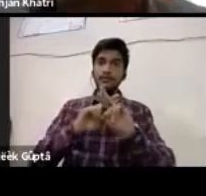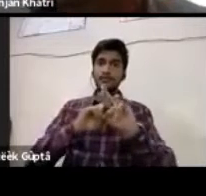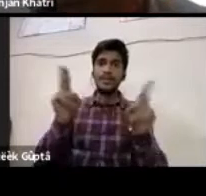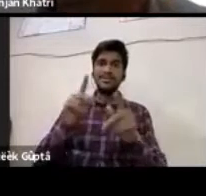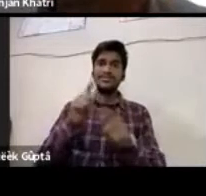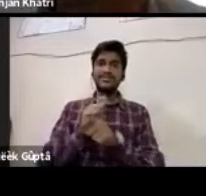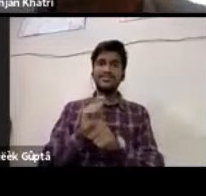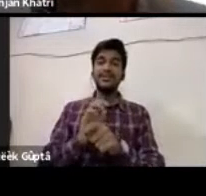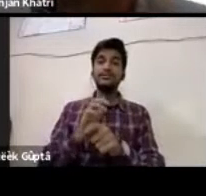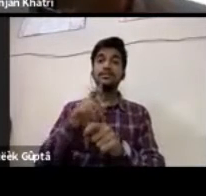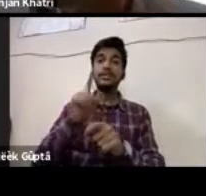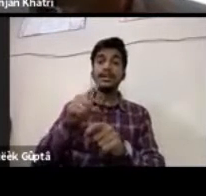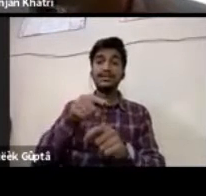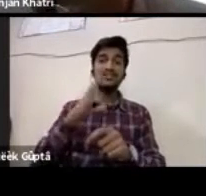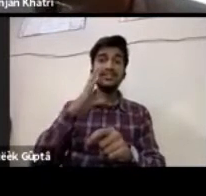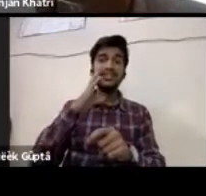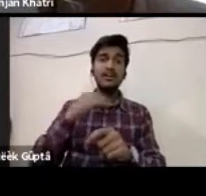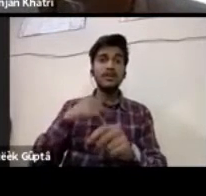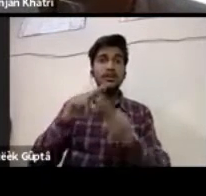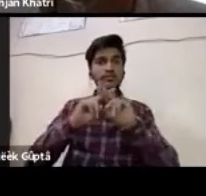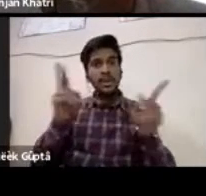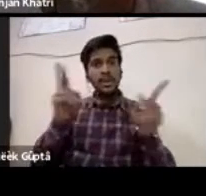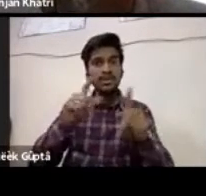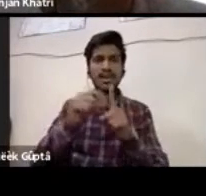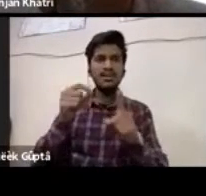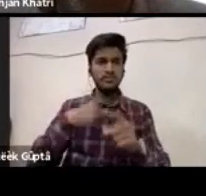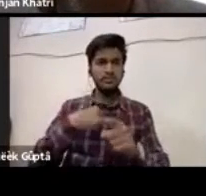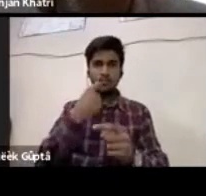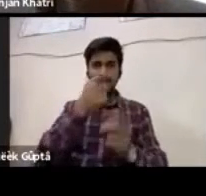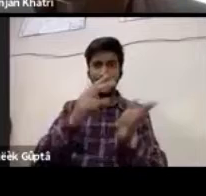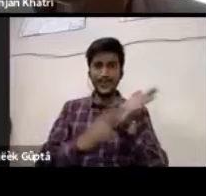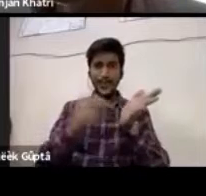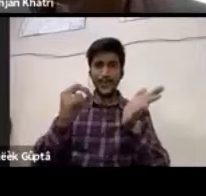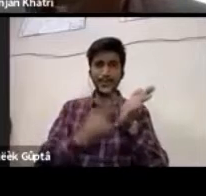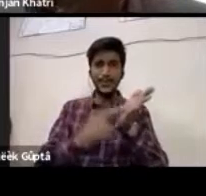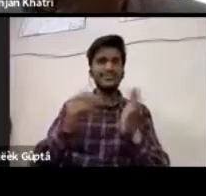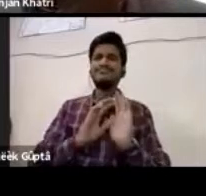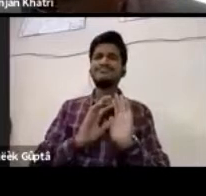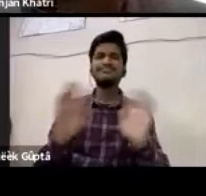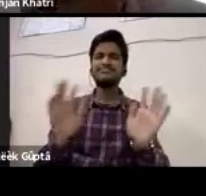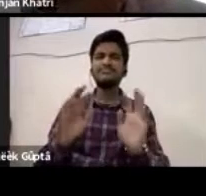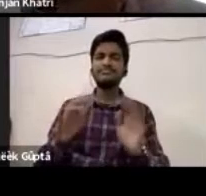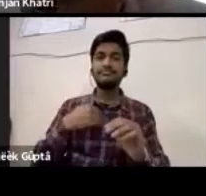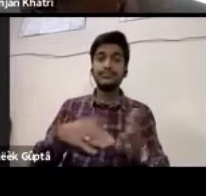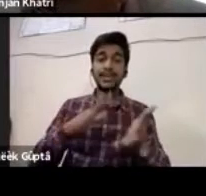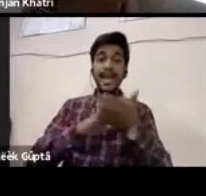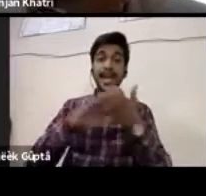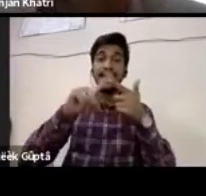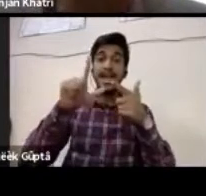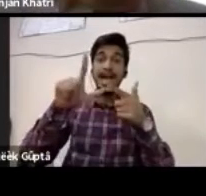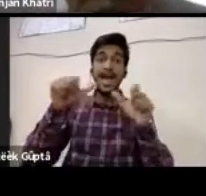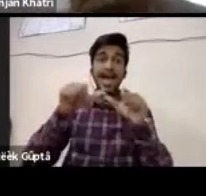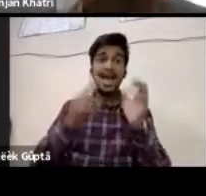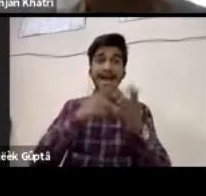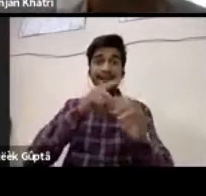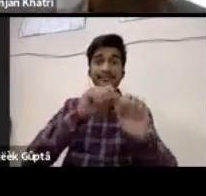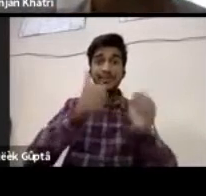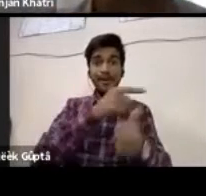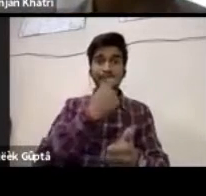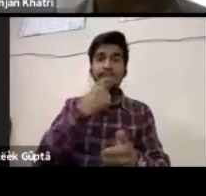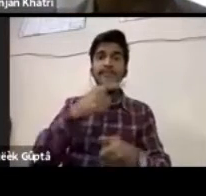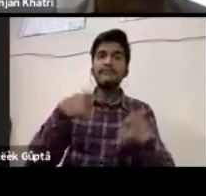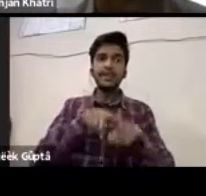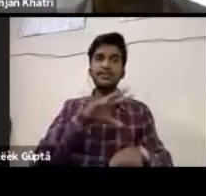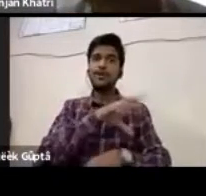इसका अर्थ यह नहीं है कि मैं वो काम करने से भी मना कर दूंगी जो मैं कर सकती हूँ। अगर हेलन केलर ये बात कह सकती है, तो मैं तो कह ही सकता हूँ,